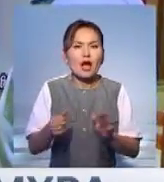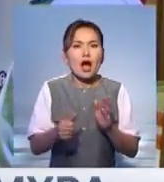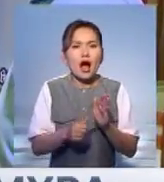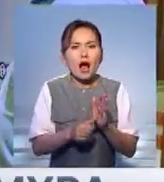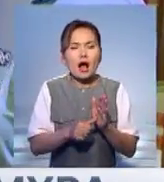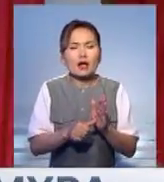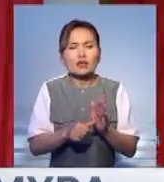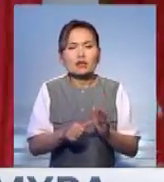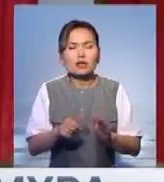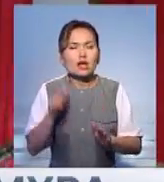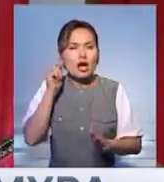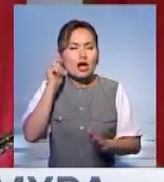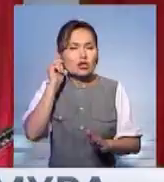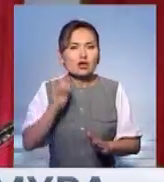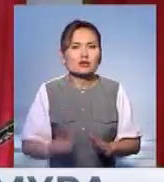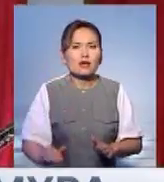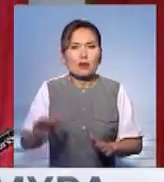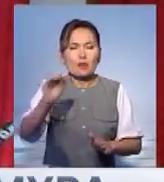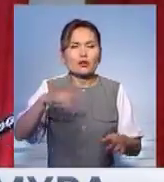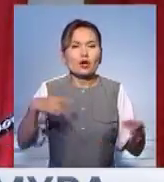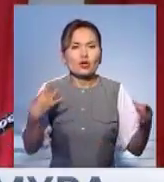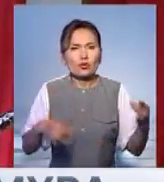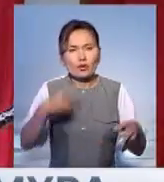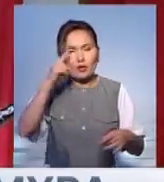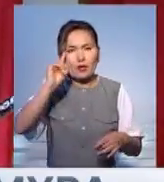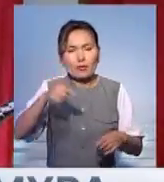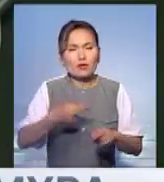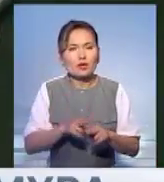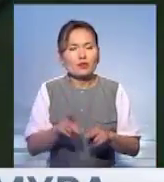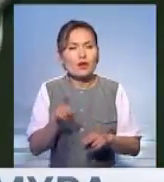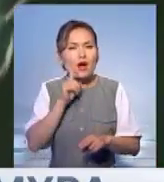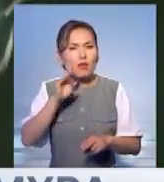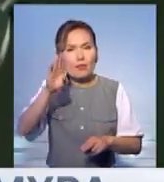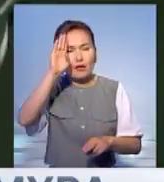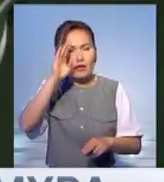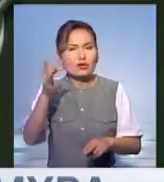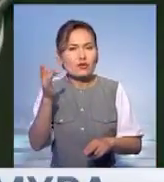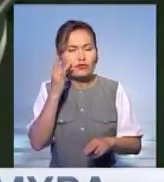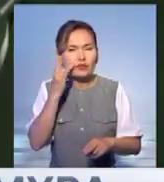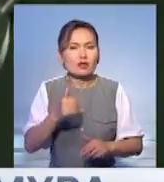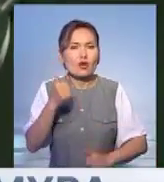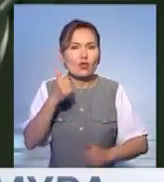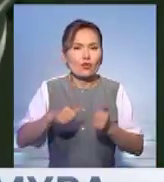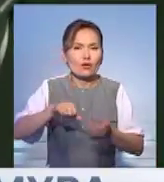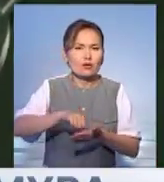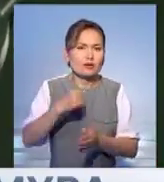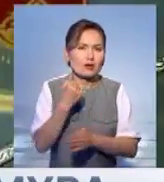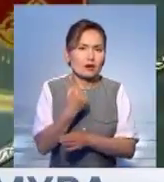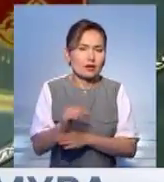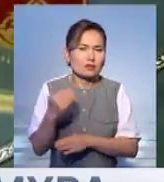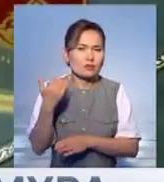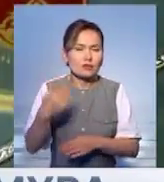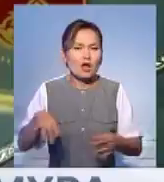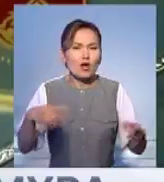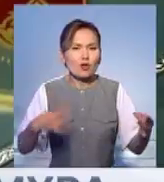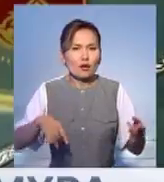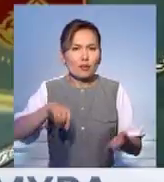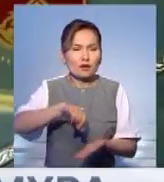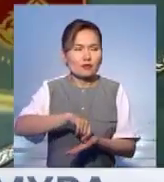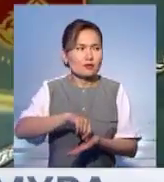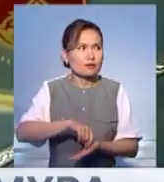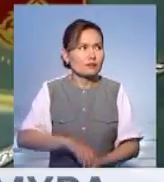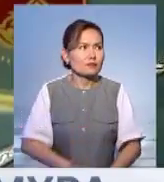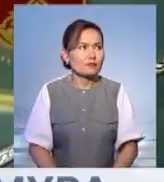қос ішектің құдіретін бойына сіңіруге талпынған талапты өреннің өмірлік жетістіктері де өнерден келді. Консерваторияға түстім